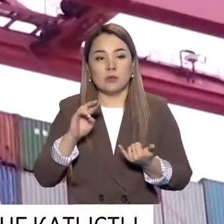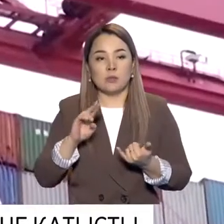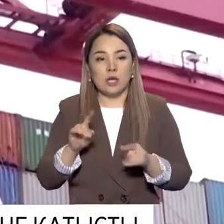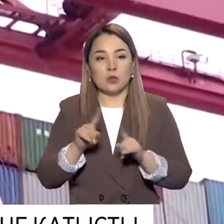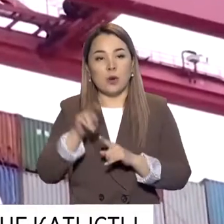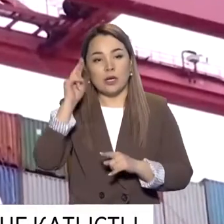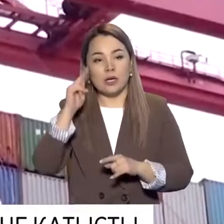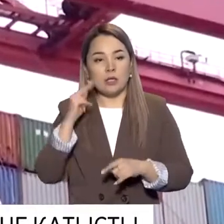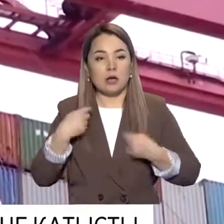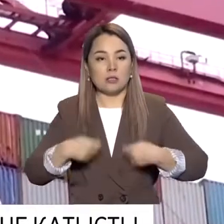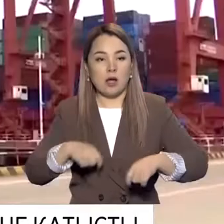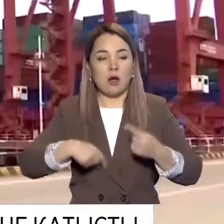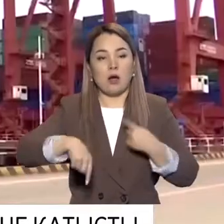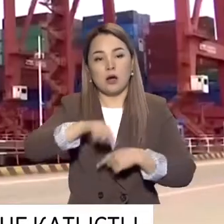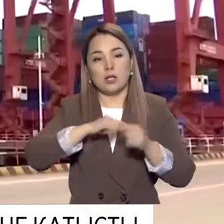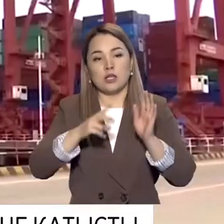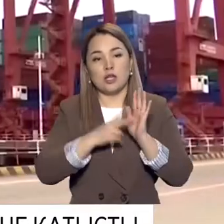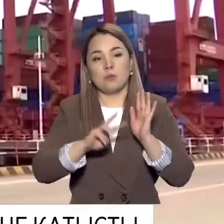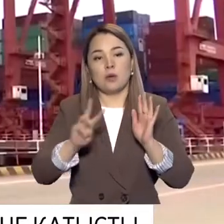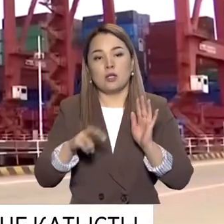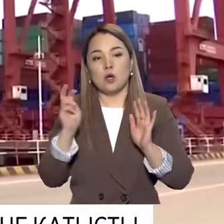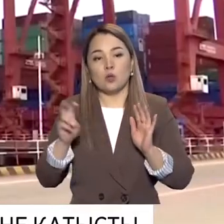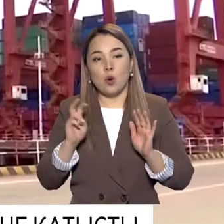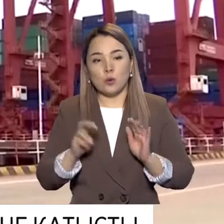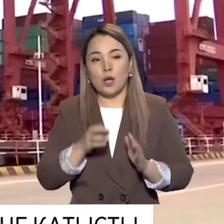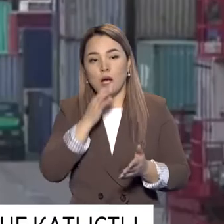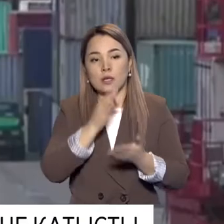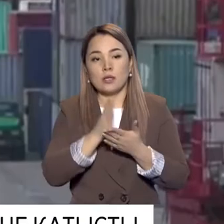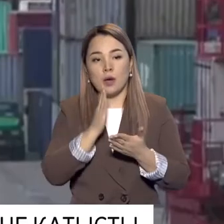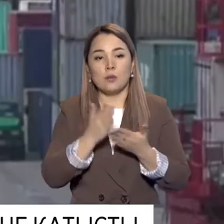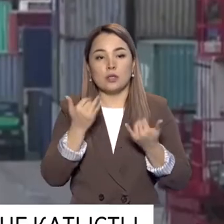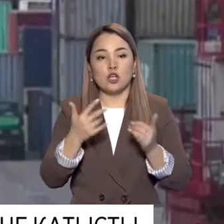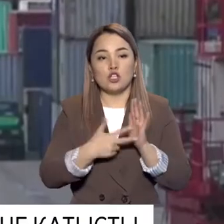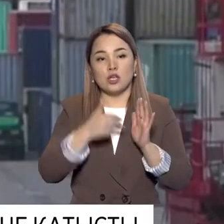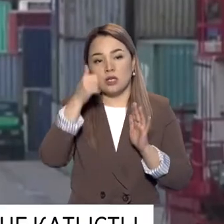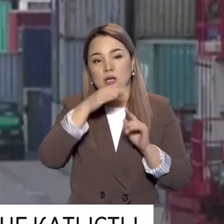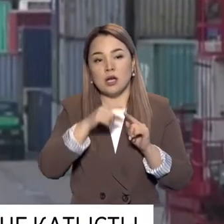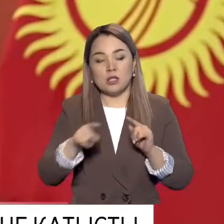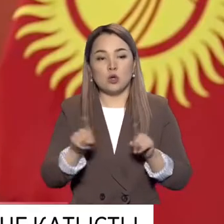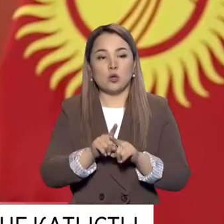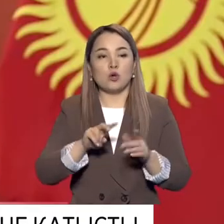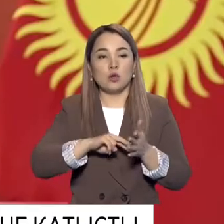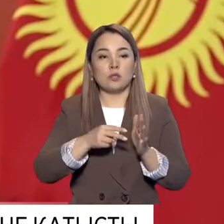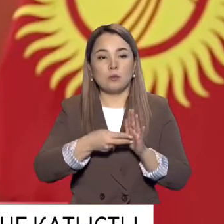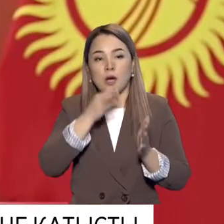арасындағы тауар айналымын 70 миллиард долларға ұлғайтуға ниетті. Бұл меже алдағы 8 жылға жоспарланған.